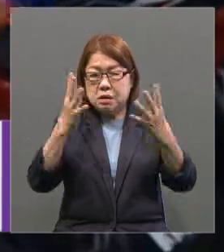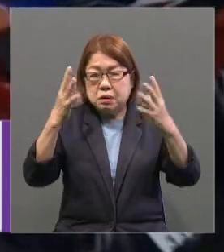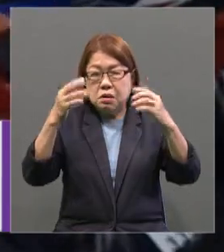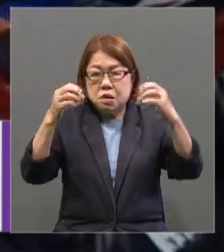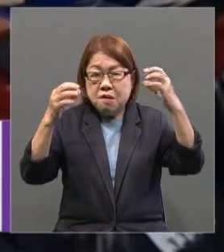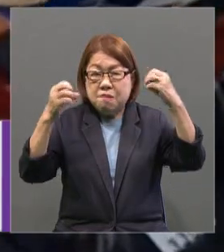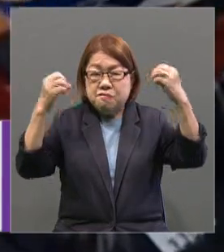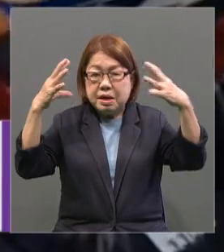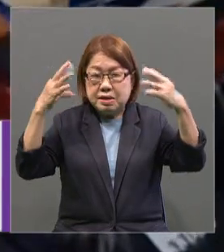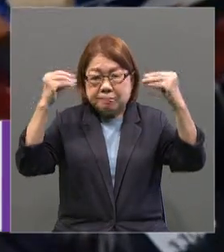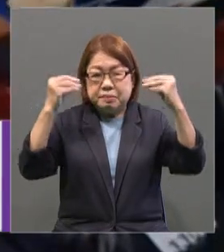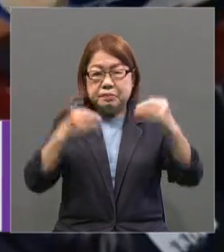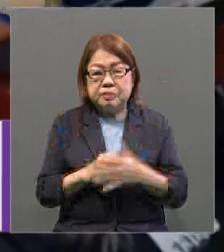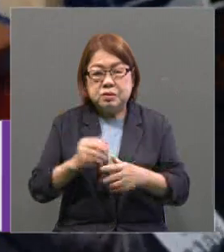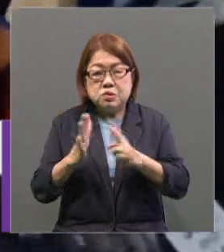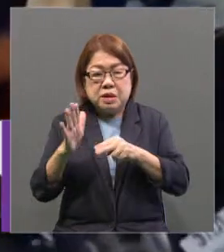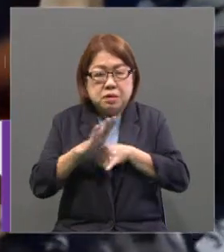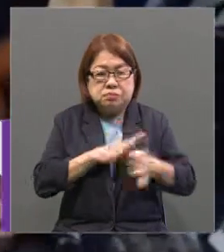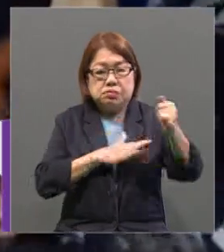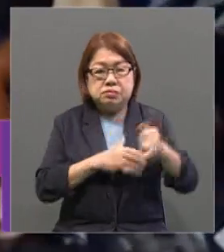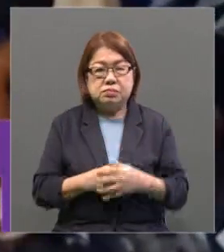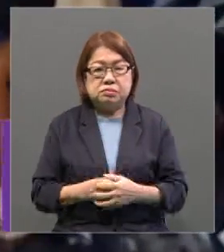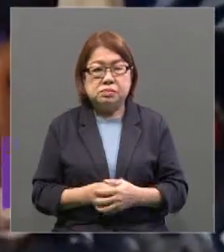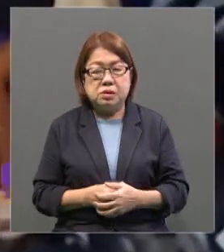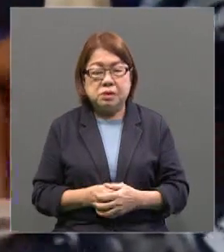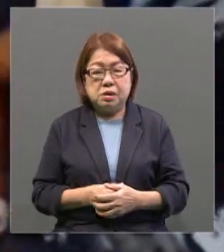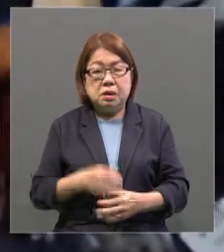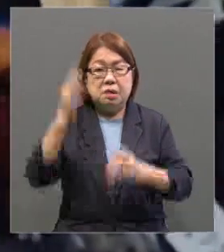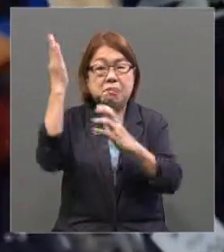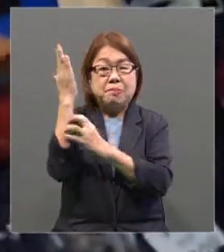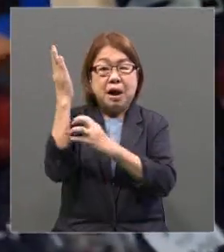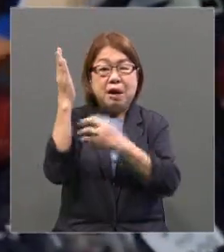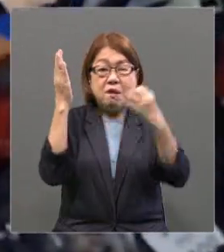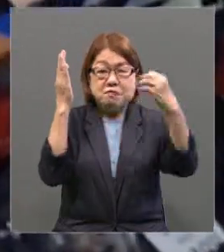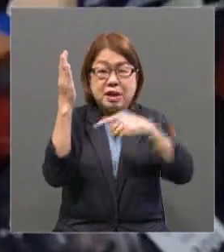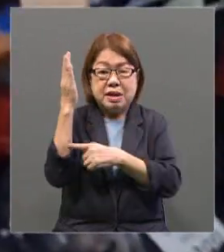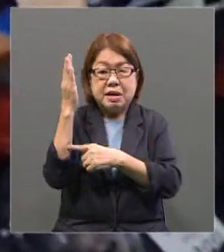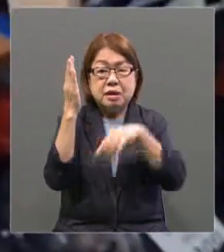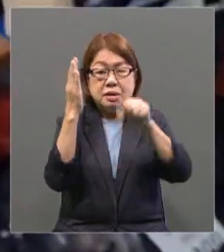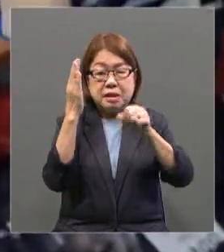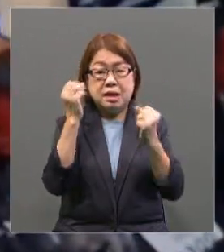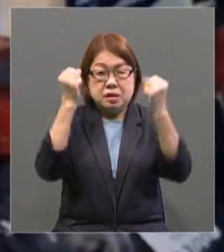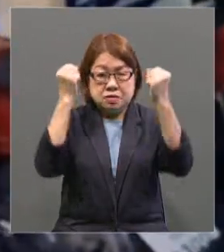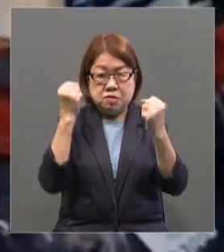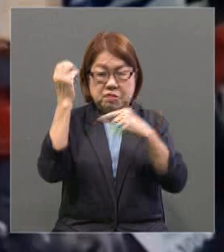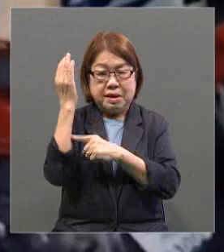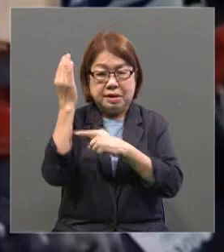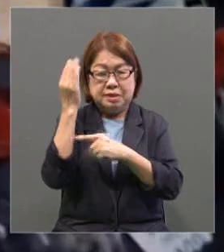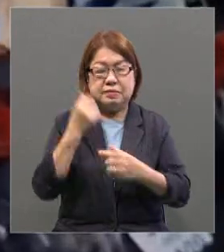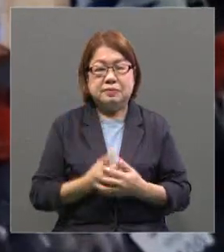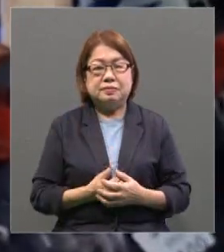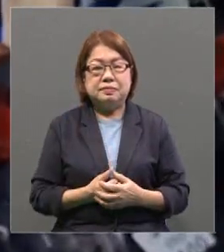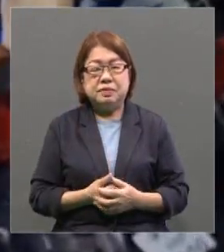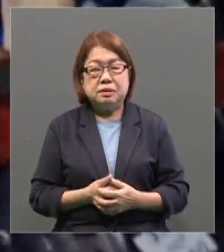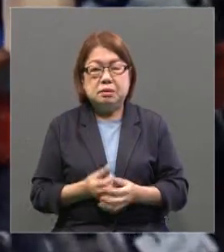มาดูนี ่อ๋อคือหม้อแปลงนี้มันระเบิดตรงมากหม้อแปลงใช่ไหมครับ เขาบอกว่าหม้อแปลงมันอยู่เสาไฟที่มันอยู่เสาเนี ้ ย